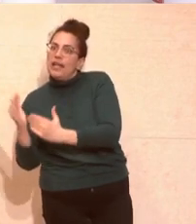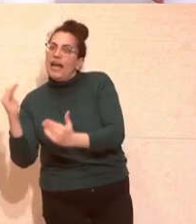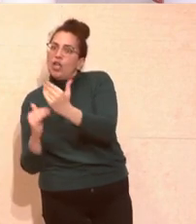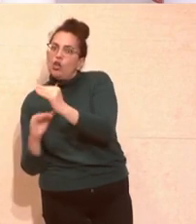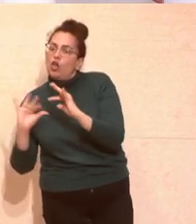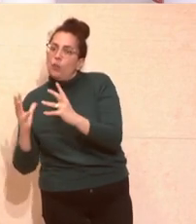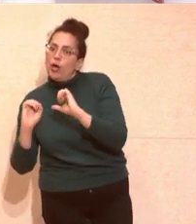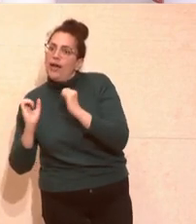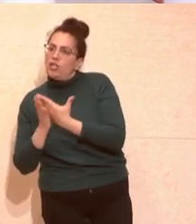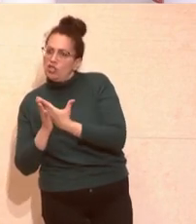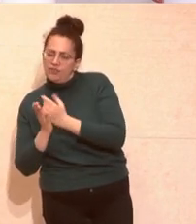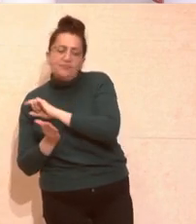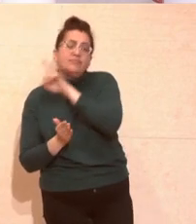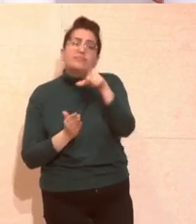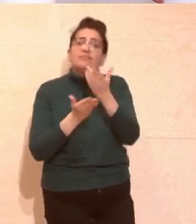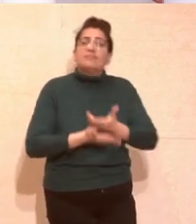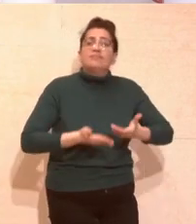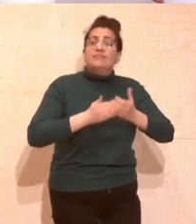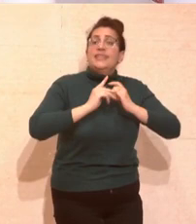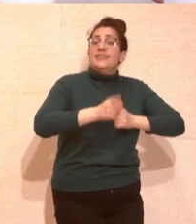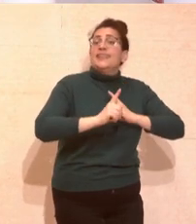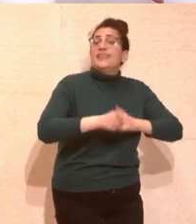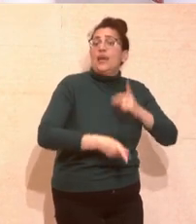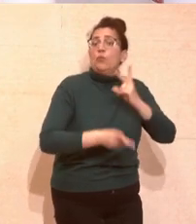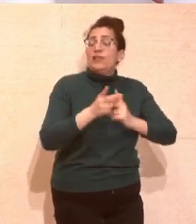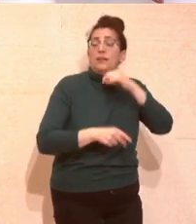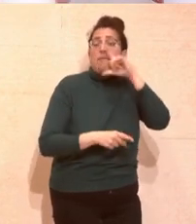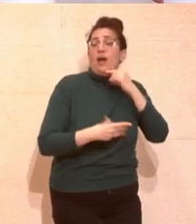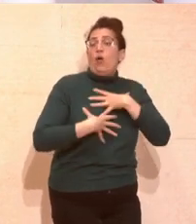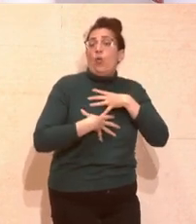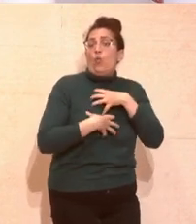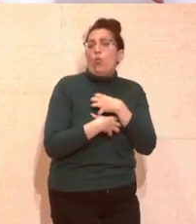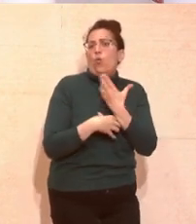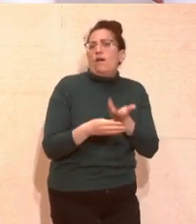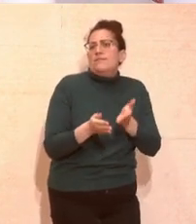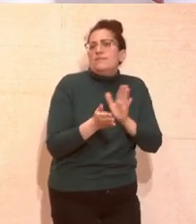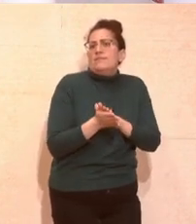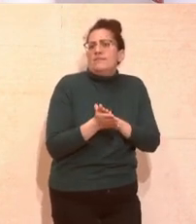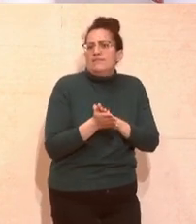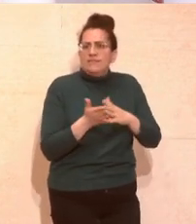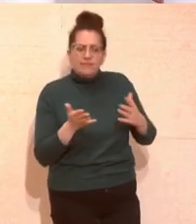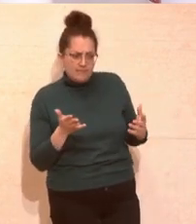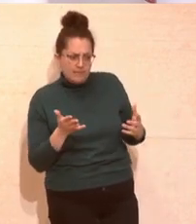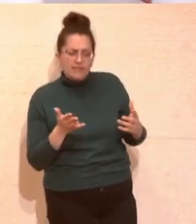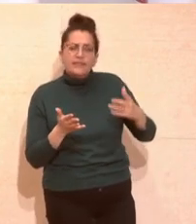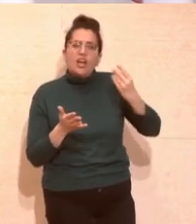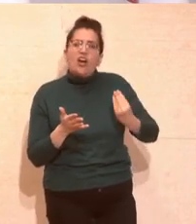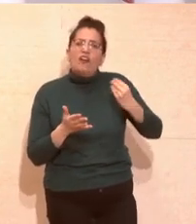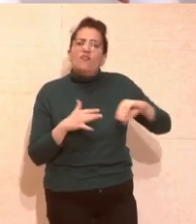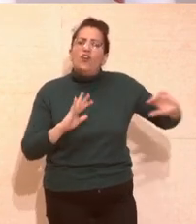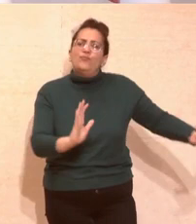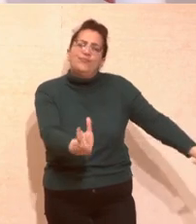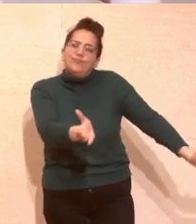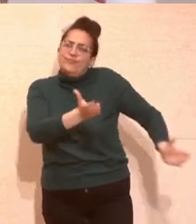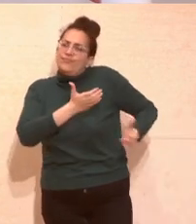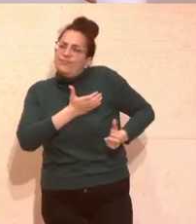des parents plus anxieux sont aussi plus, peut-être vont se dire plus facilement accepter un enfant qui va dormir dans le lit pour le rassurer,